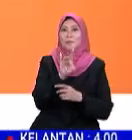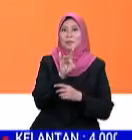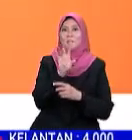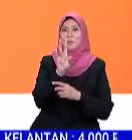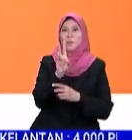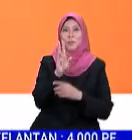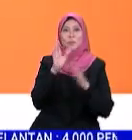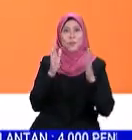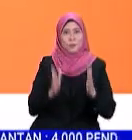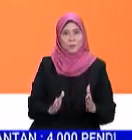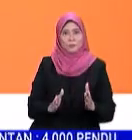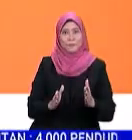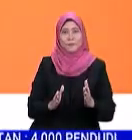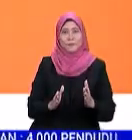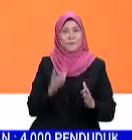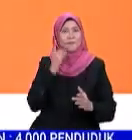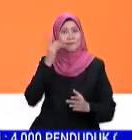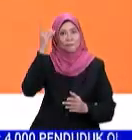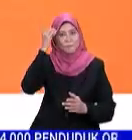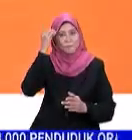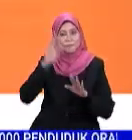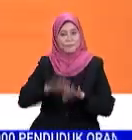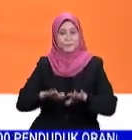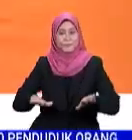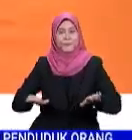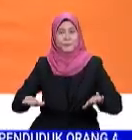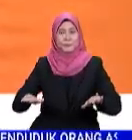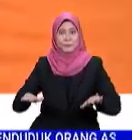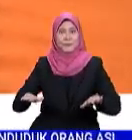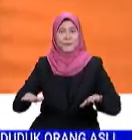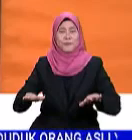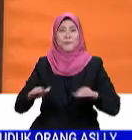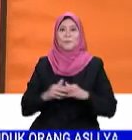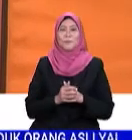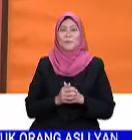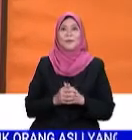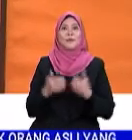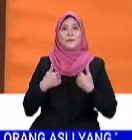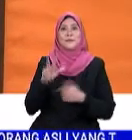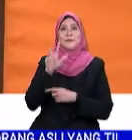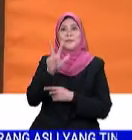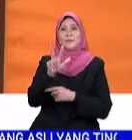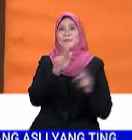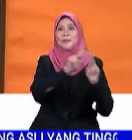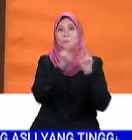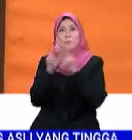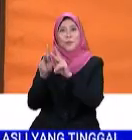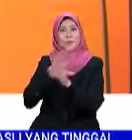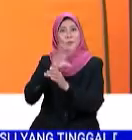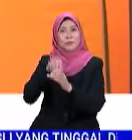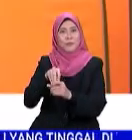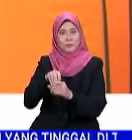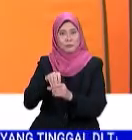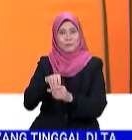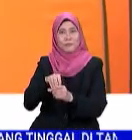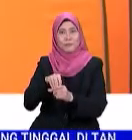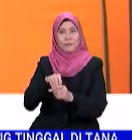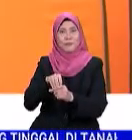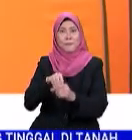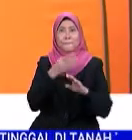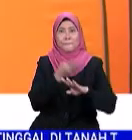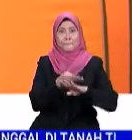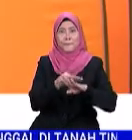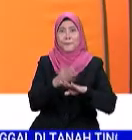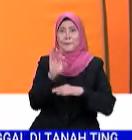87 orang dewasa dan kanak-kanak lah, bagi 3 buah kampung yang terlibat, itu di